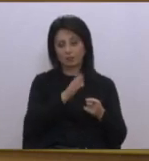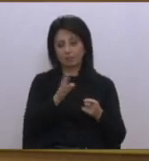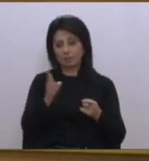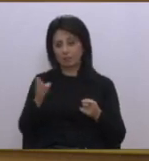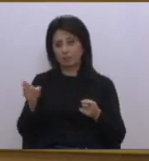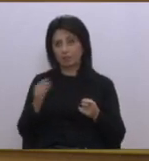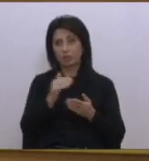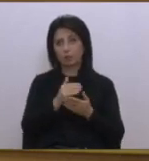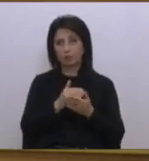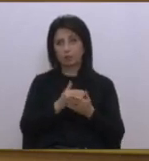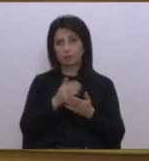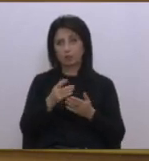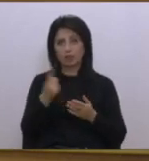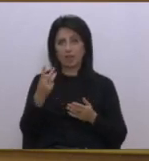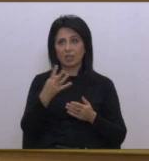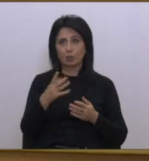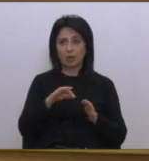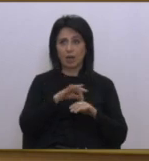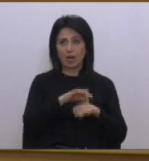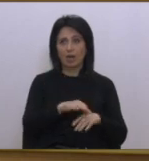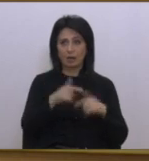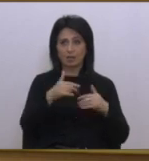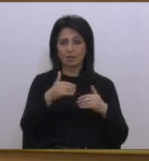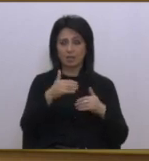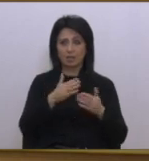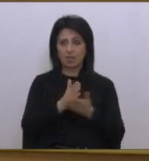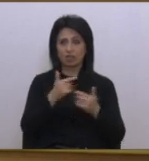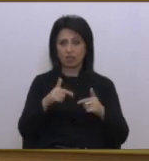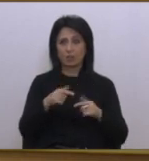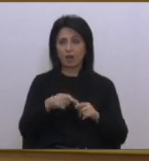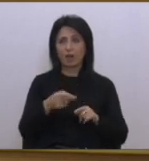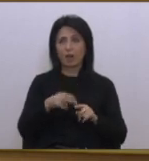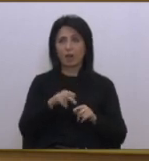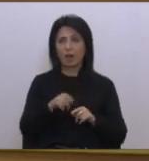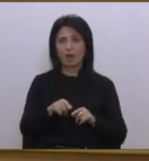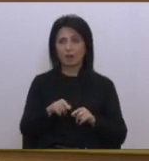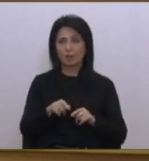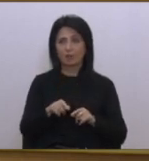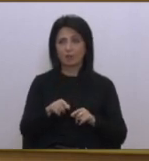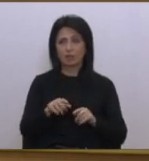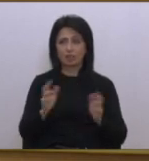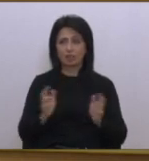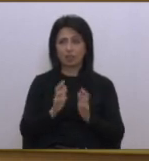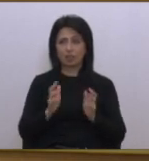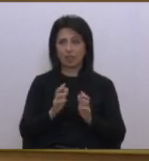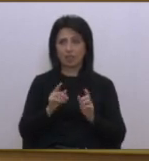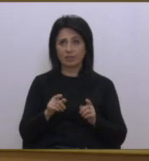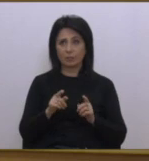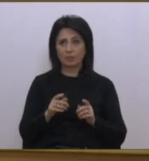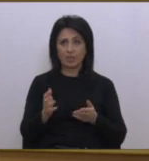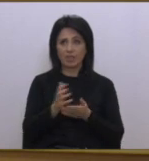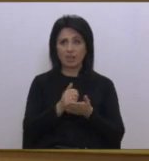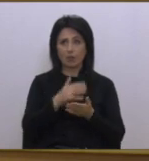სხვადასხვა სტრუქტურაში, სტრუქტურულ ერთეულში გაიაროს, თქვათ, სტაჟირება და ამითი Sheinar Chunos, ასე ვთქვათ,